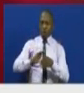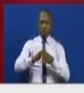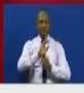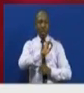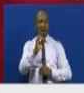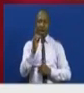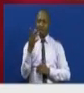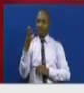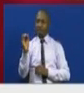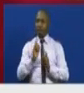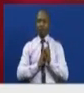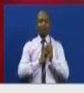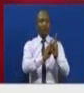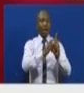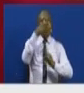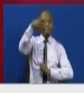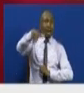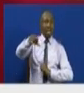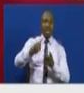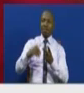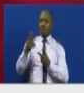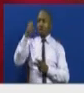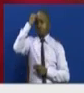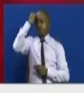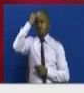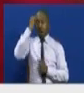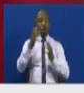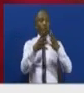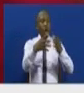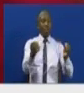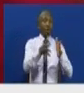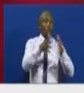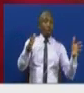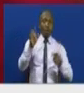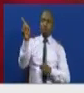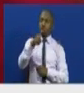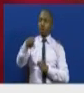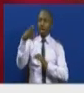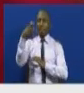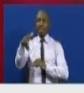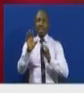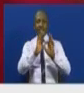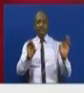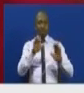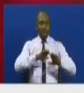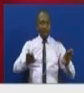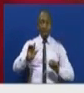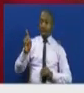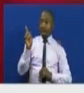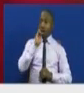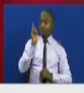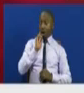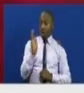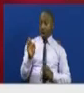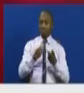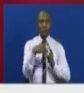30 kufuata maji. Na ikumbukwe kuwa wahanga wakubwa wa ukosefu wa maji safi na salama nchini ni kina mama na watoto,